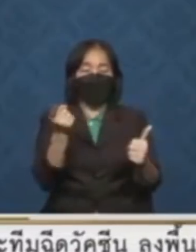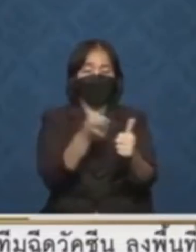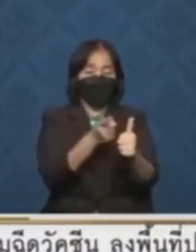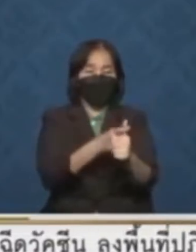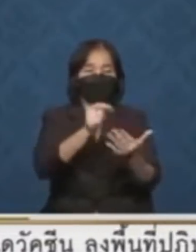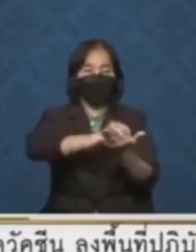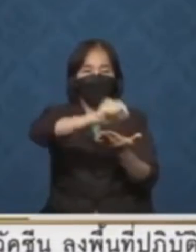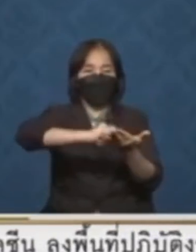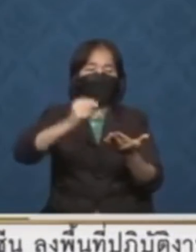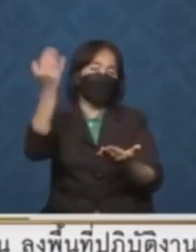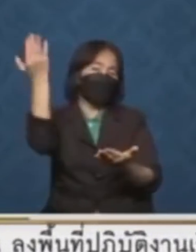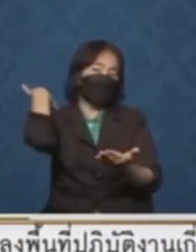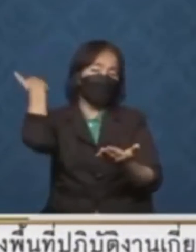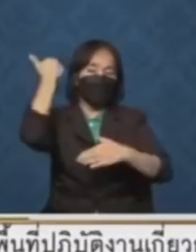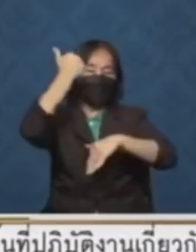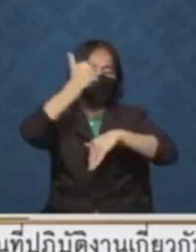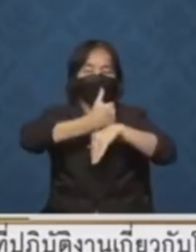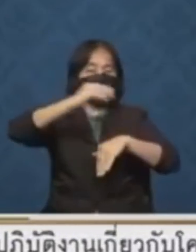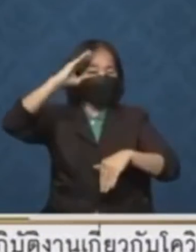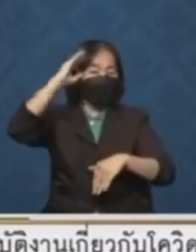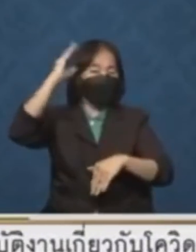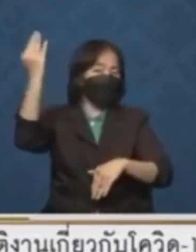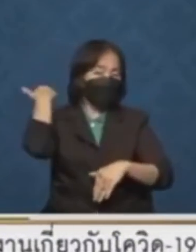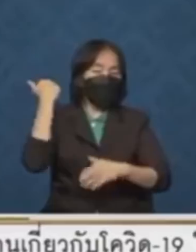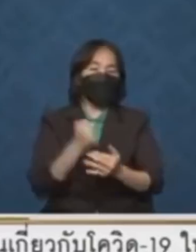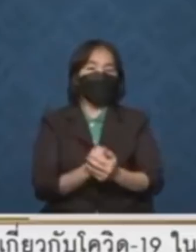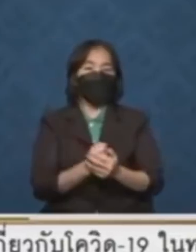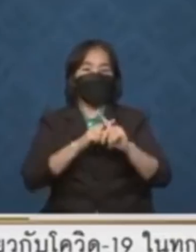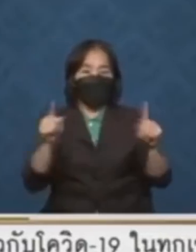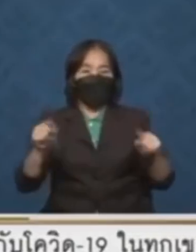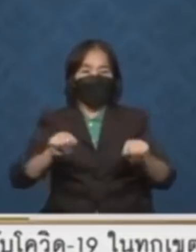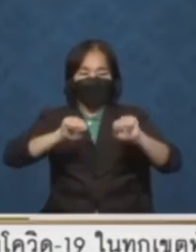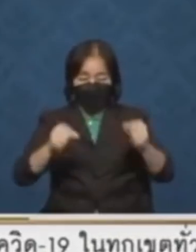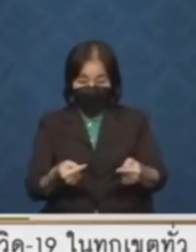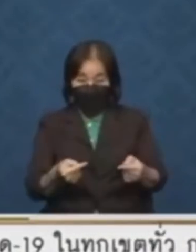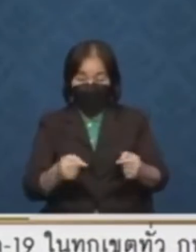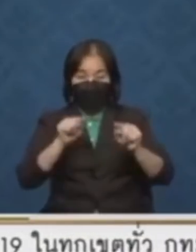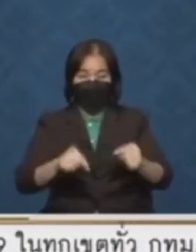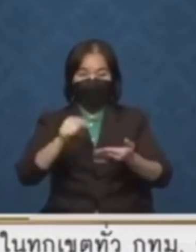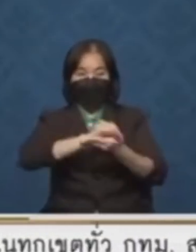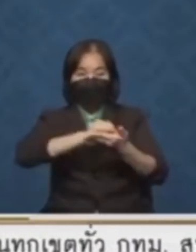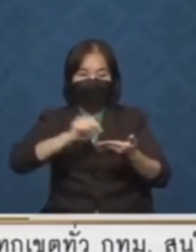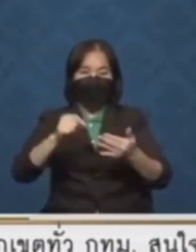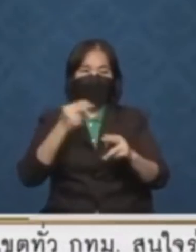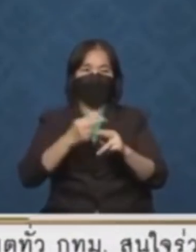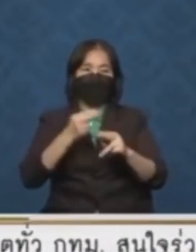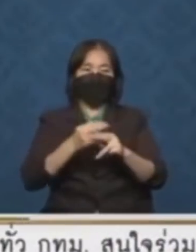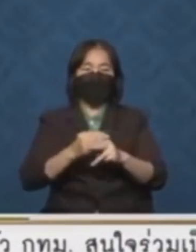ายเนี่ยนะฮะคุณนัชชาบอกว่าอย่างนี้ใช่ไหมคุณปูนา ค่ะ บอกว่าเรื่องเหล่านี้ได้ชี้แจงในสภามา 2-3 ครั้งแล้ว